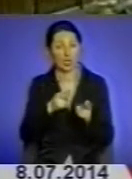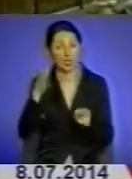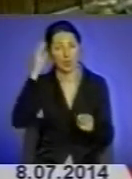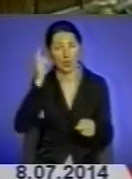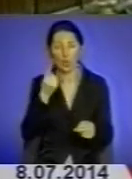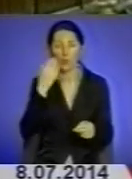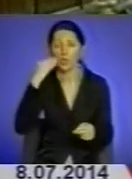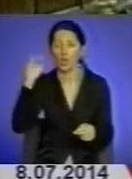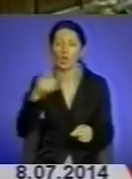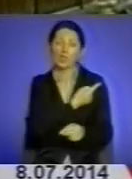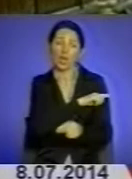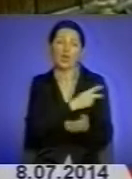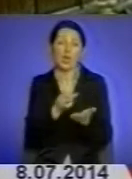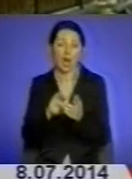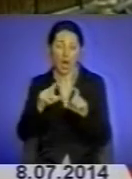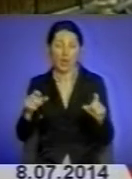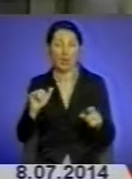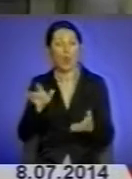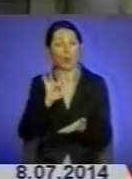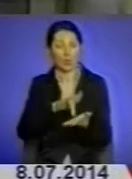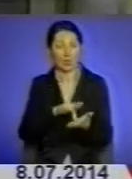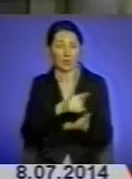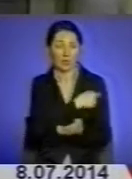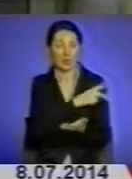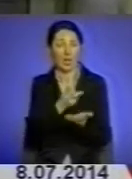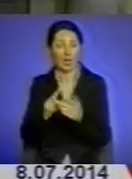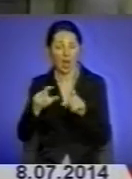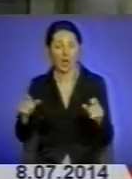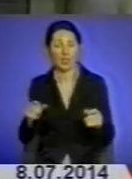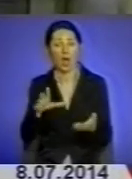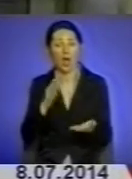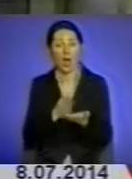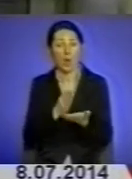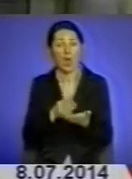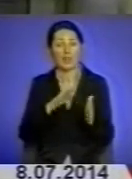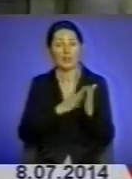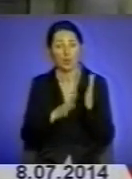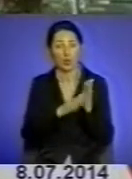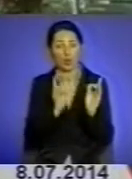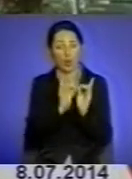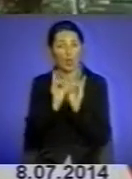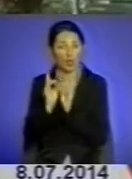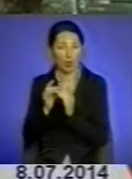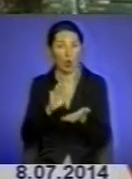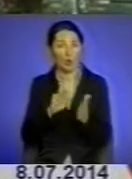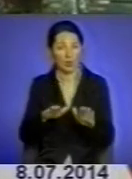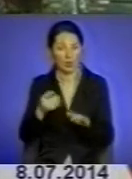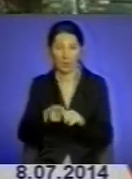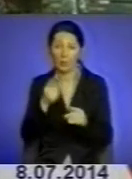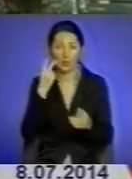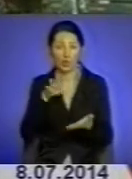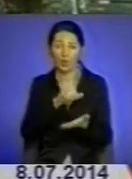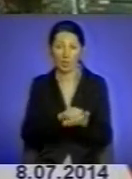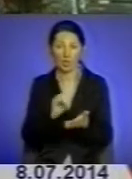кращих лікувальних закладів у місті. Лікарня розрахована на 90 ліжкомісць, які постійно зайняті, а поліпшене